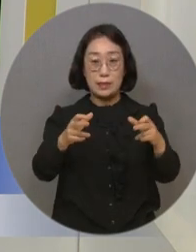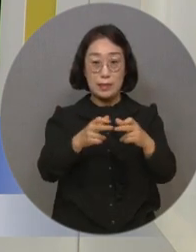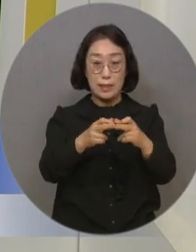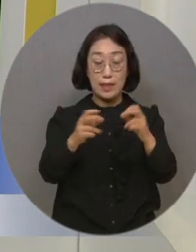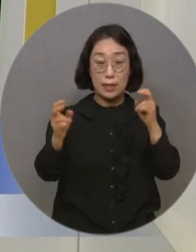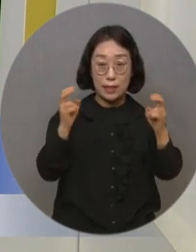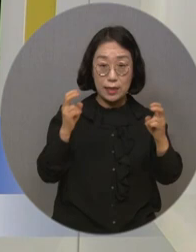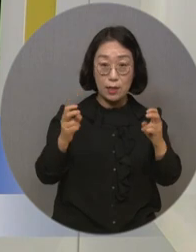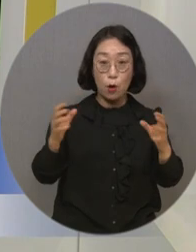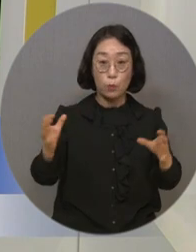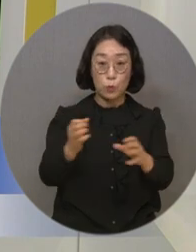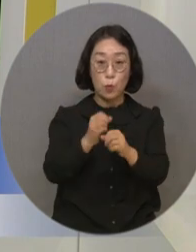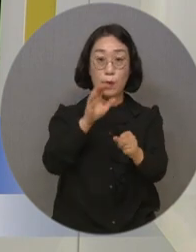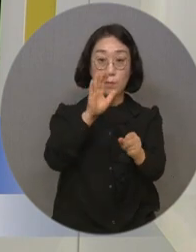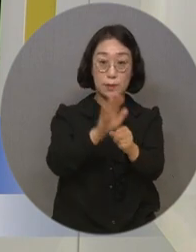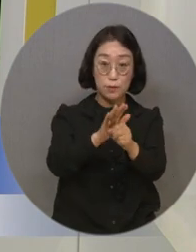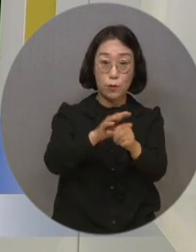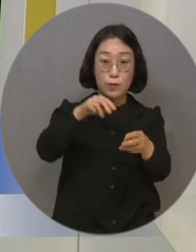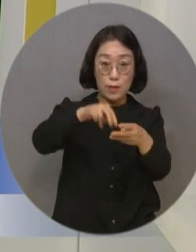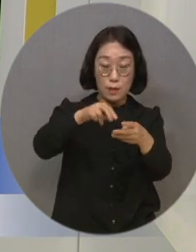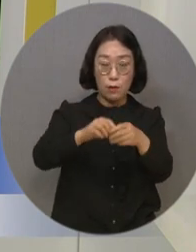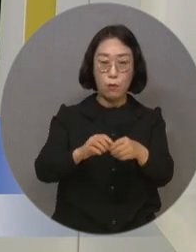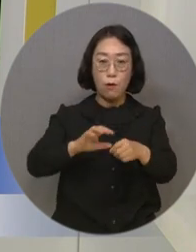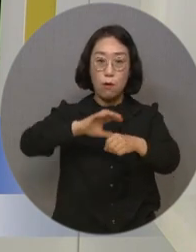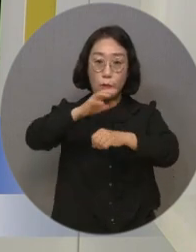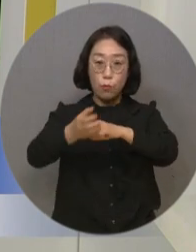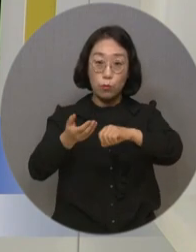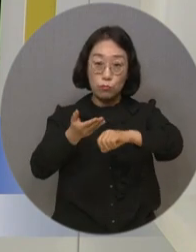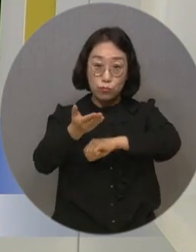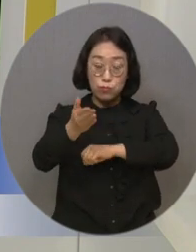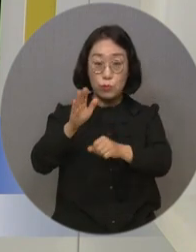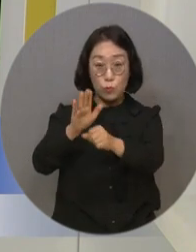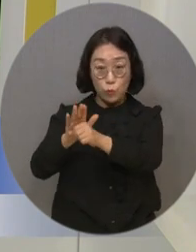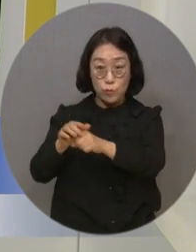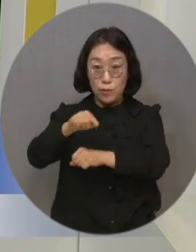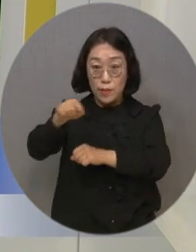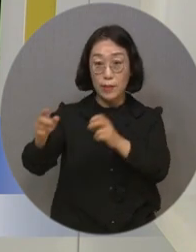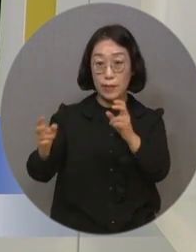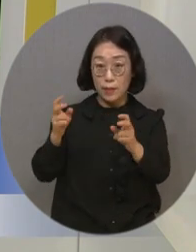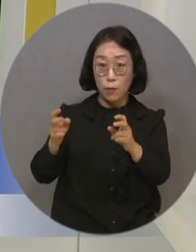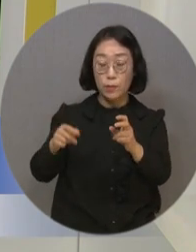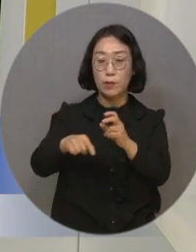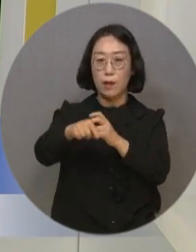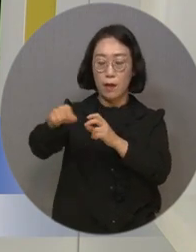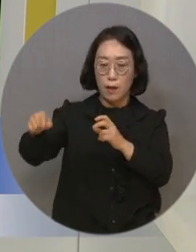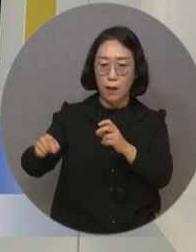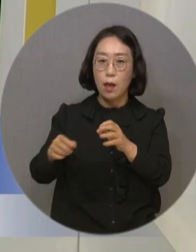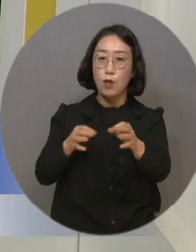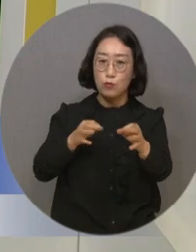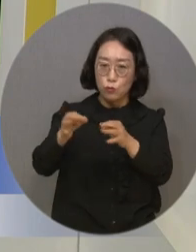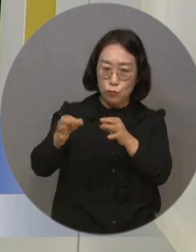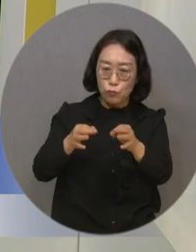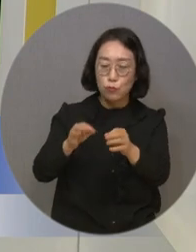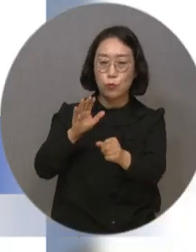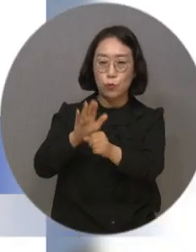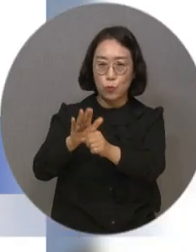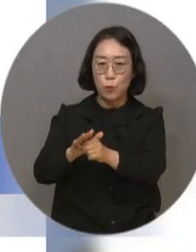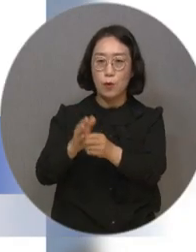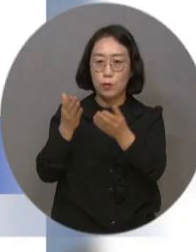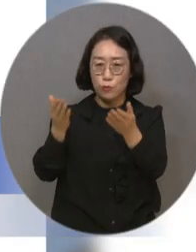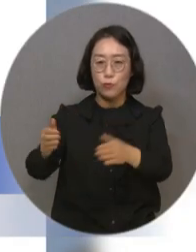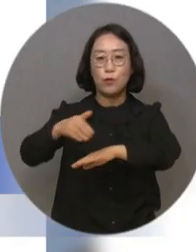장애인 기업종합지원센터가이 해외 시장 진출을 준비하는 장애 기업을 대상으로 수출 마케팅 지원을 합니다